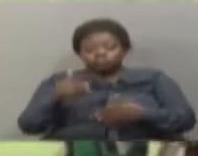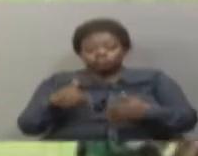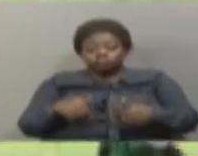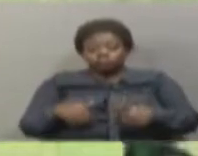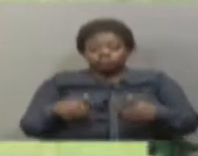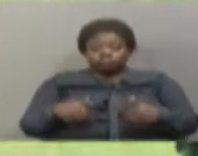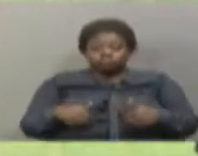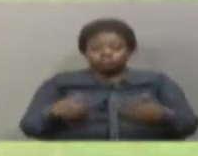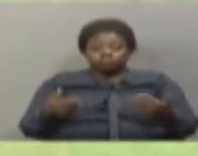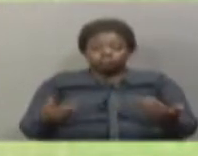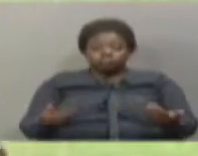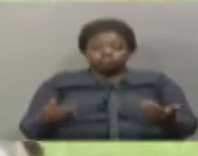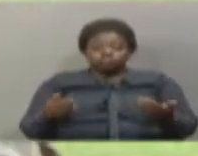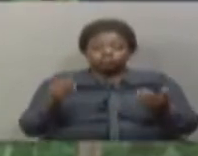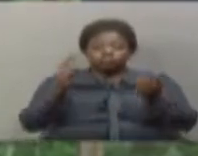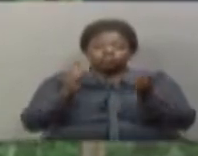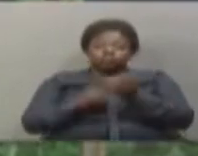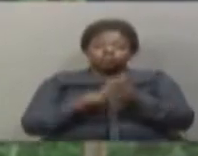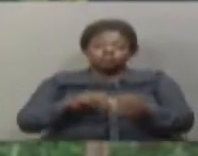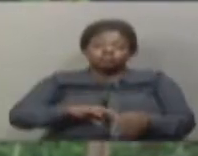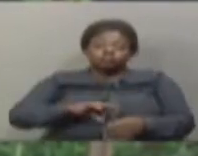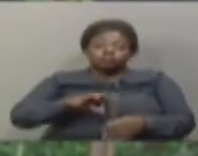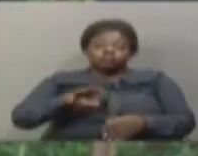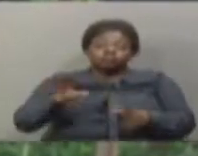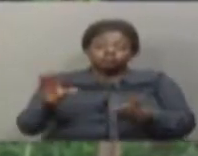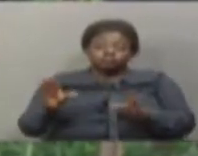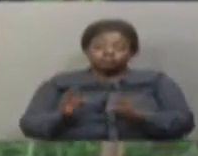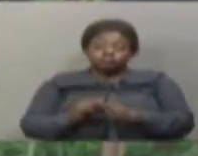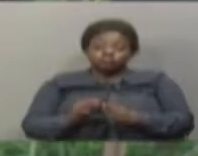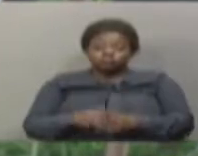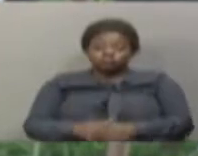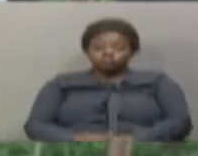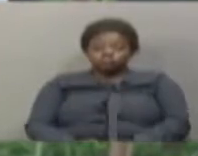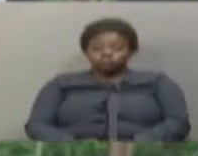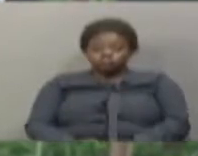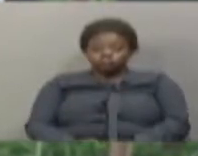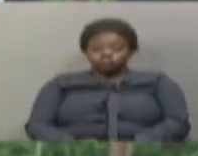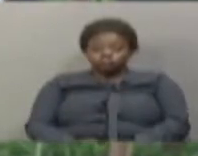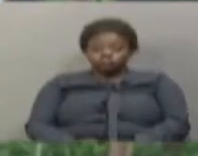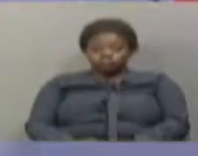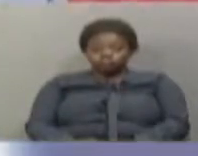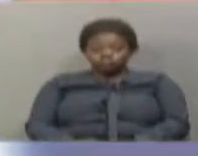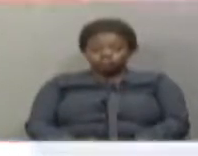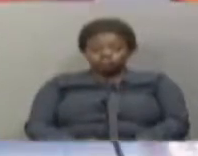10 na 10 okufuna embuto. David Sikayombya yakusakidde gulino.